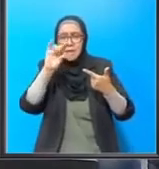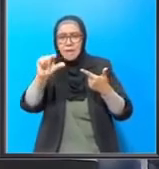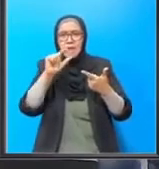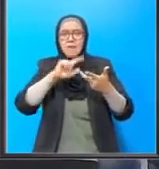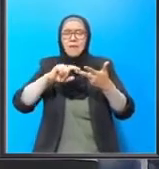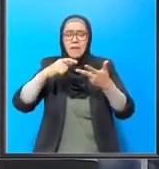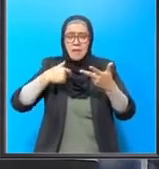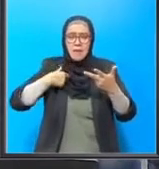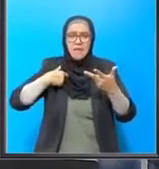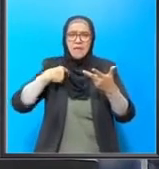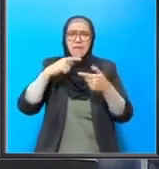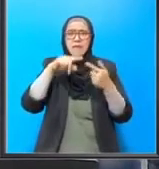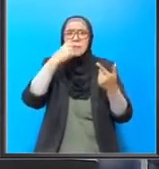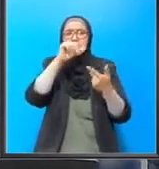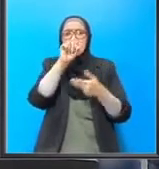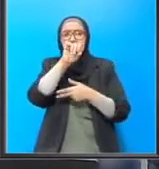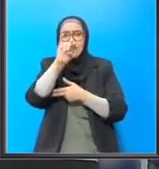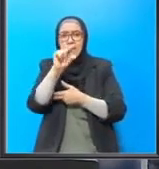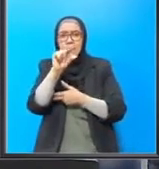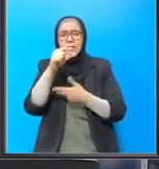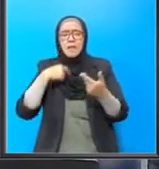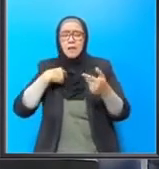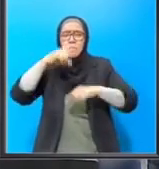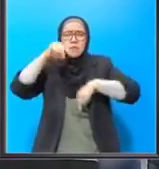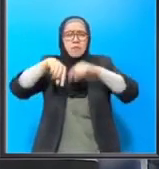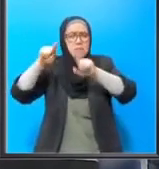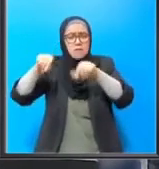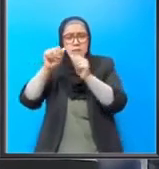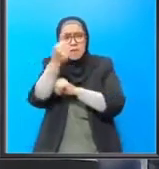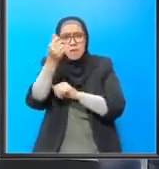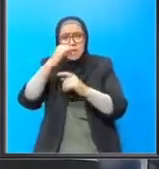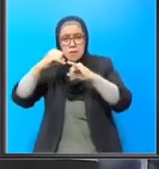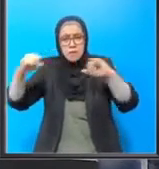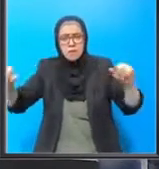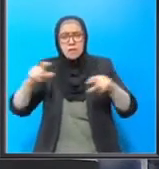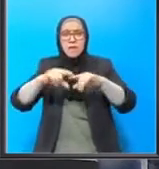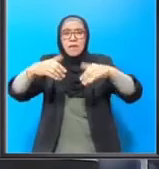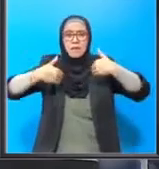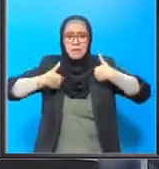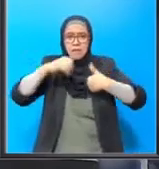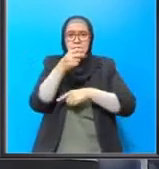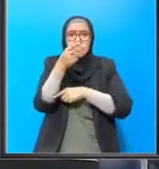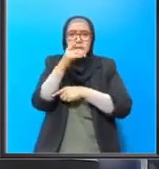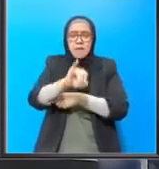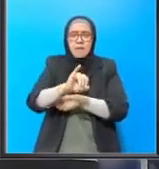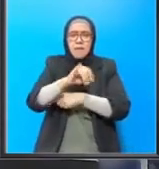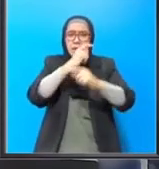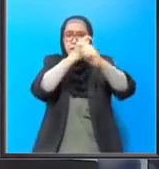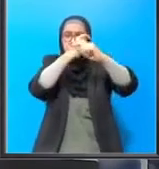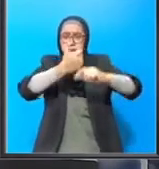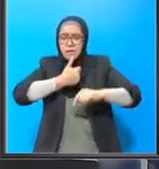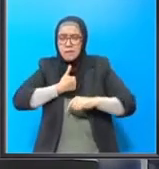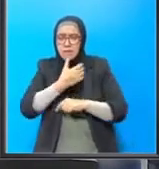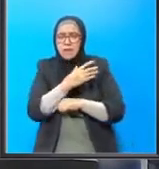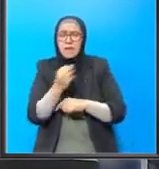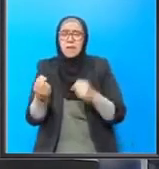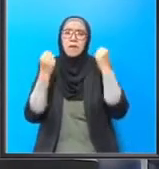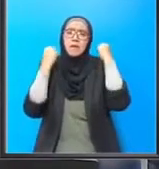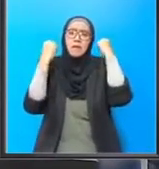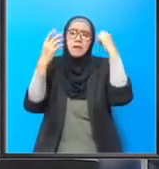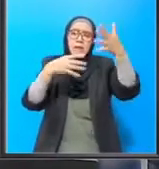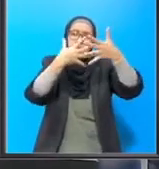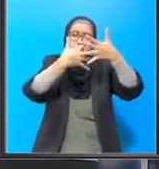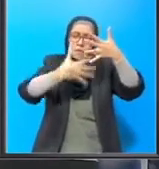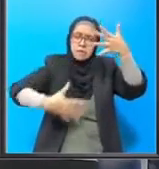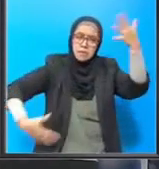10 jenis ada yang terbang ada yang tak kebal ada seni silat mempertahankan diri yang juga terlalu banyak